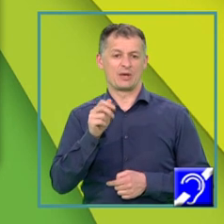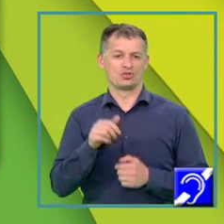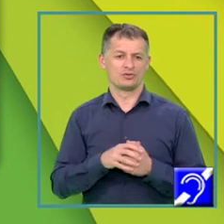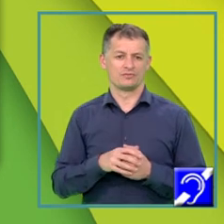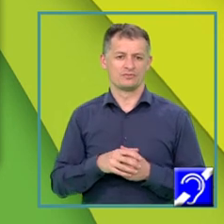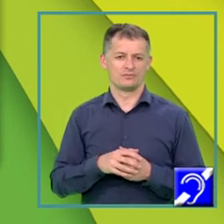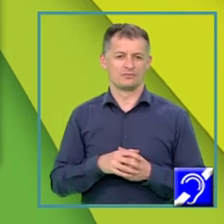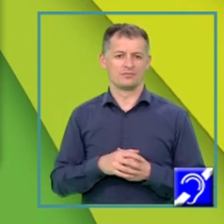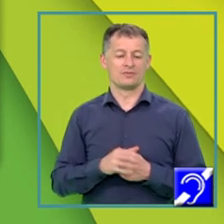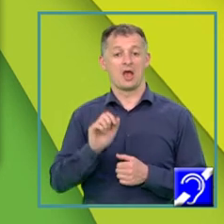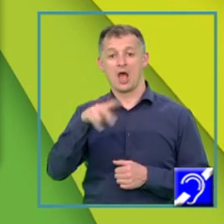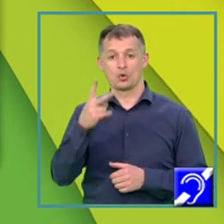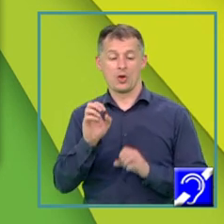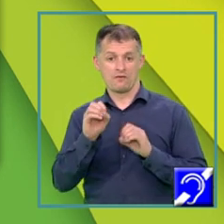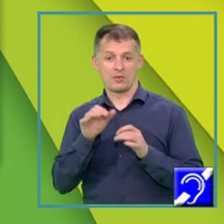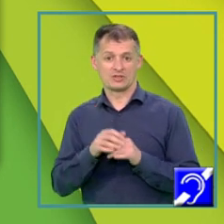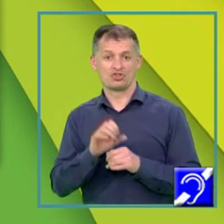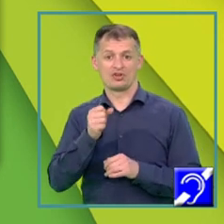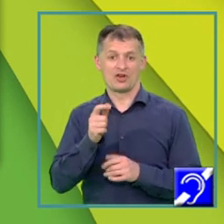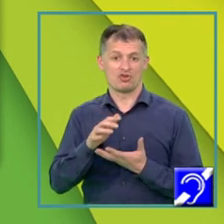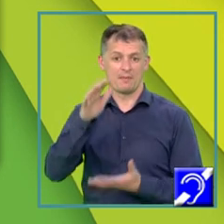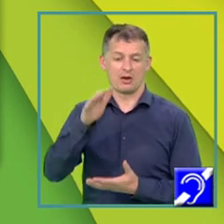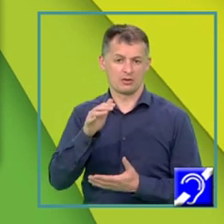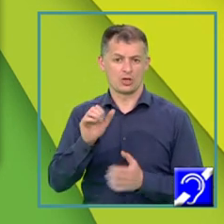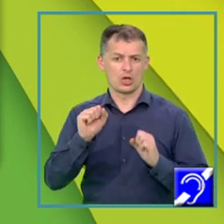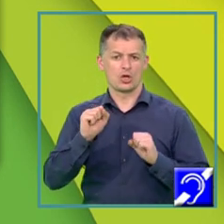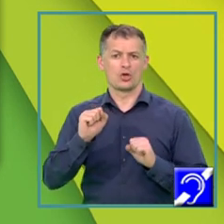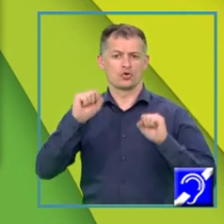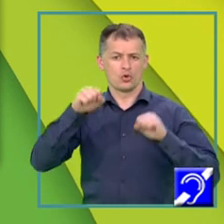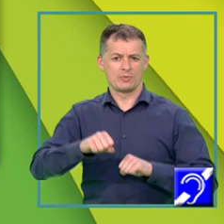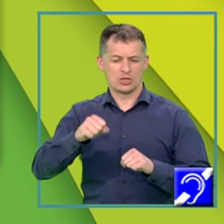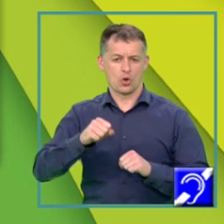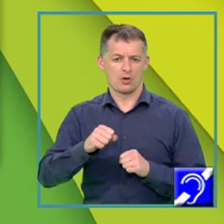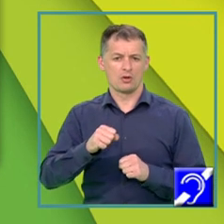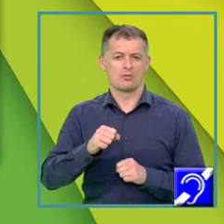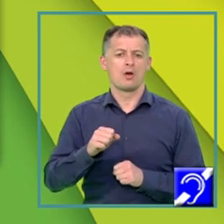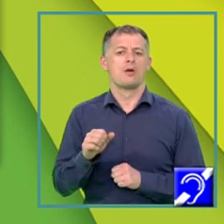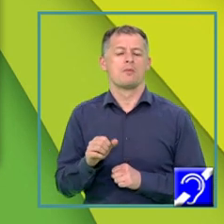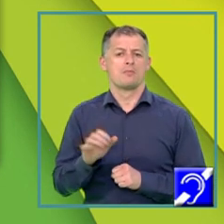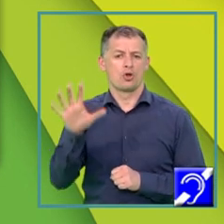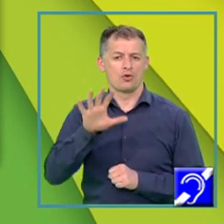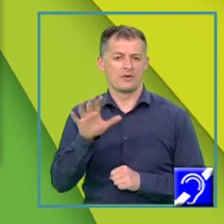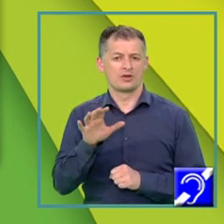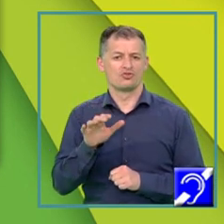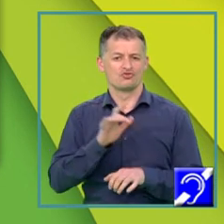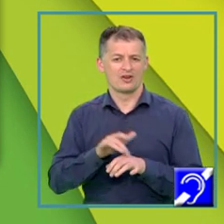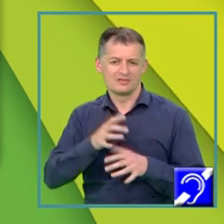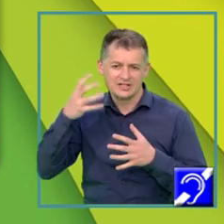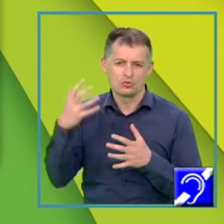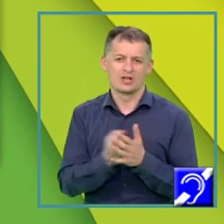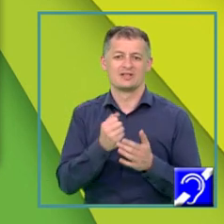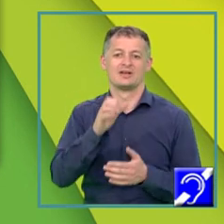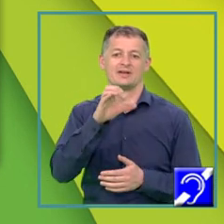că Ștefan cel Mare, domnitor al Moldovei, încearcă, fără succes, să cucerească Chilia. Sunt două evenimente